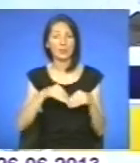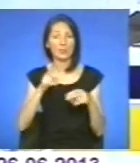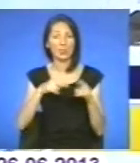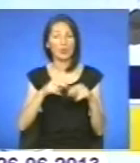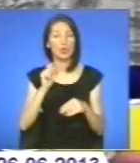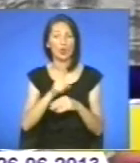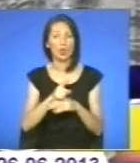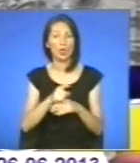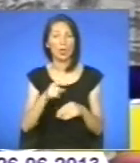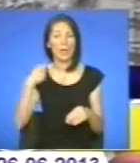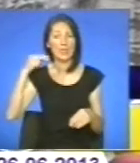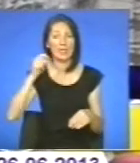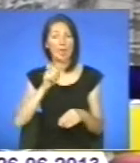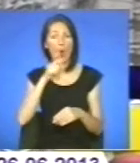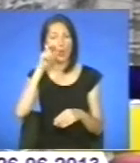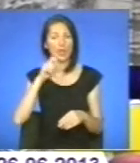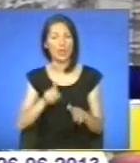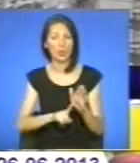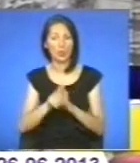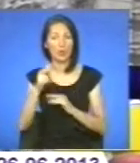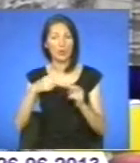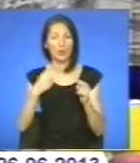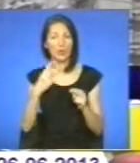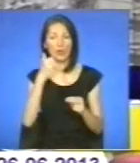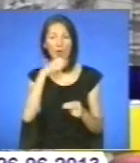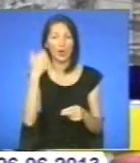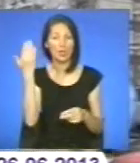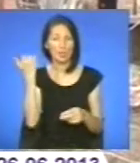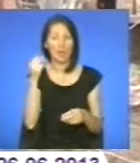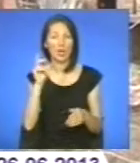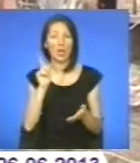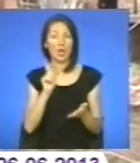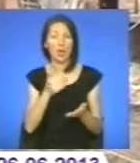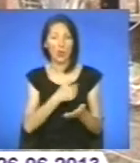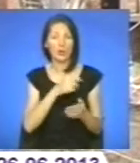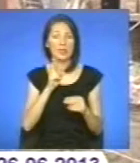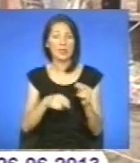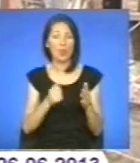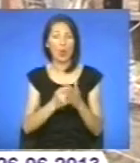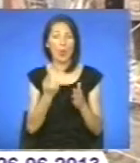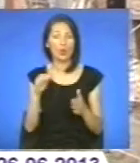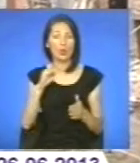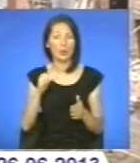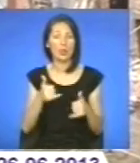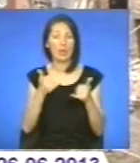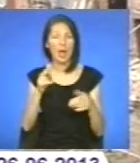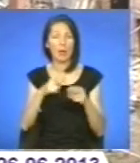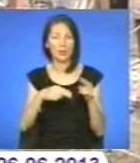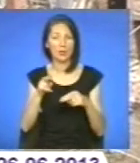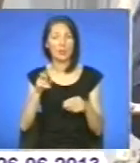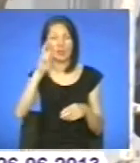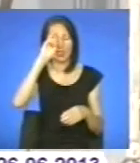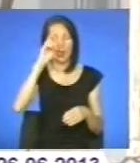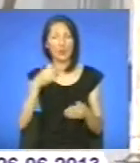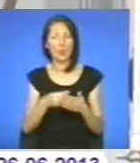України. Розпочали зводити їх 2 роки тому і повинні завершити до 1 жовтня. Для будівництва з державного бюджету виділили